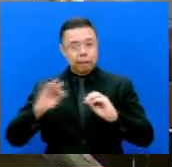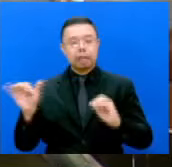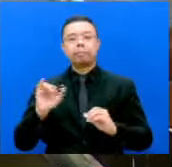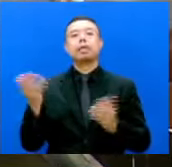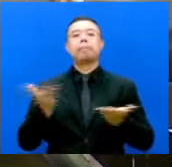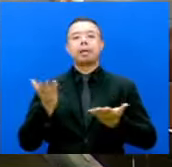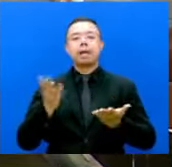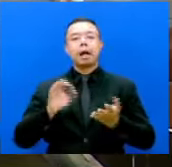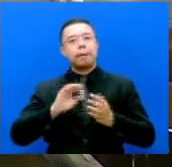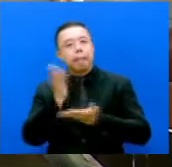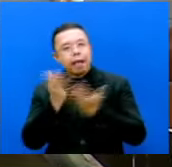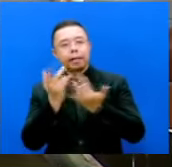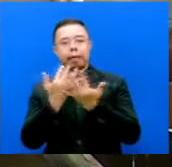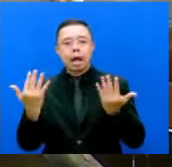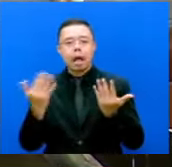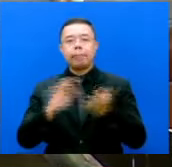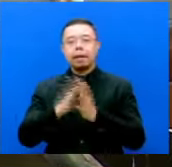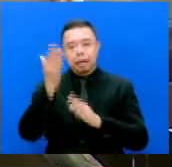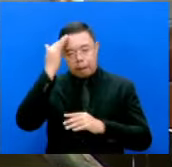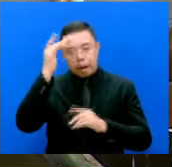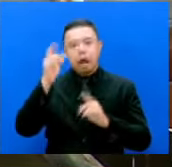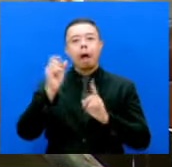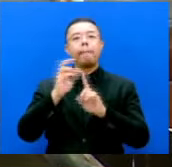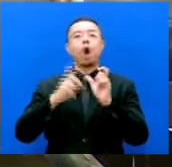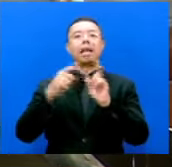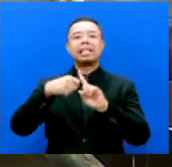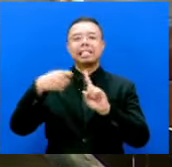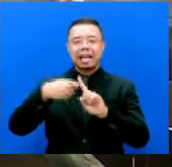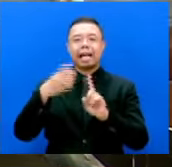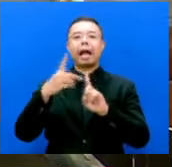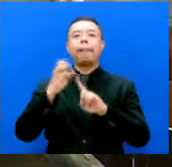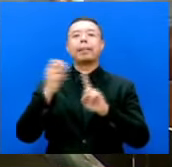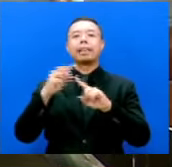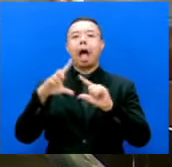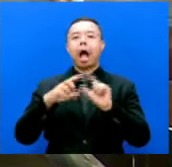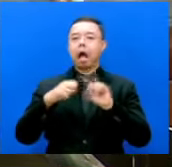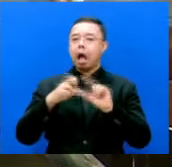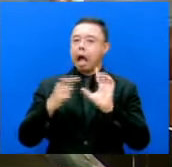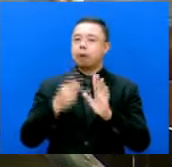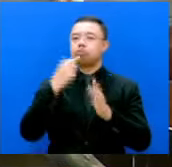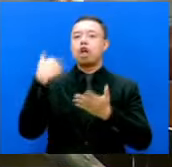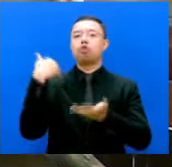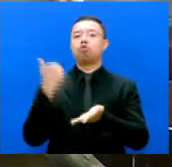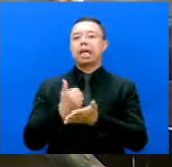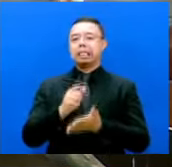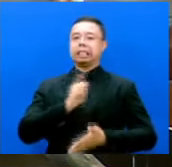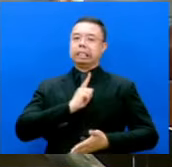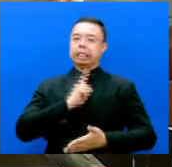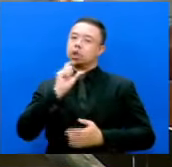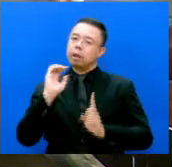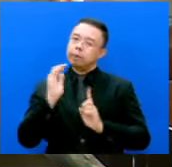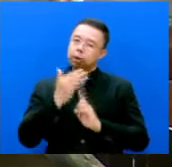biasa sebagai pelayan masyarakat. Sebagai Kapolsek Kapetakan tentunya punya tugas yang memang diemban sama saya untuk